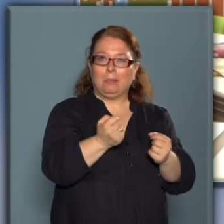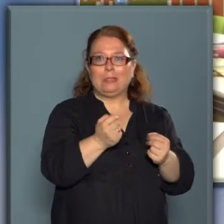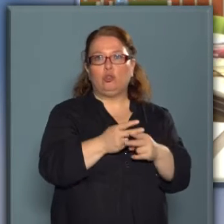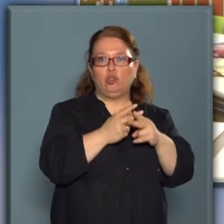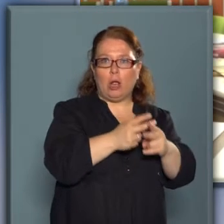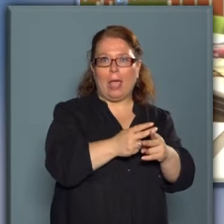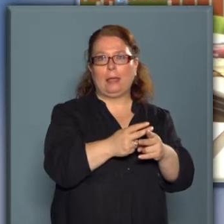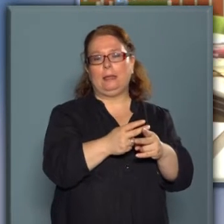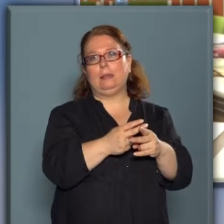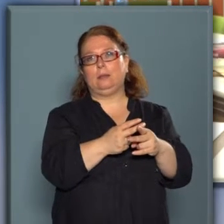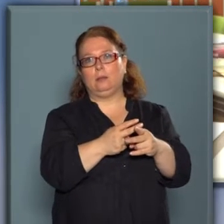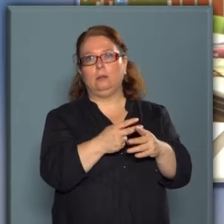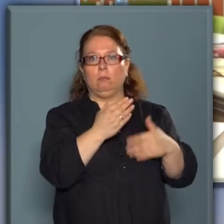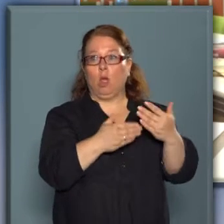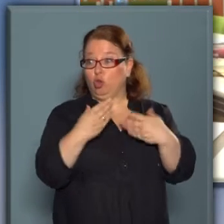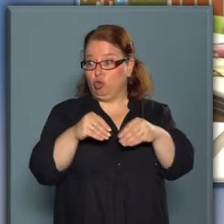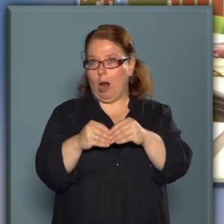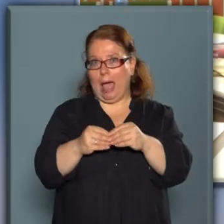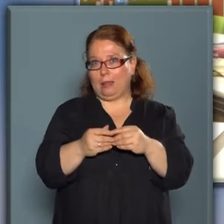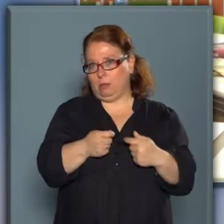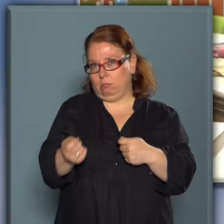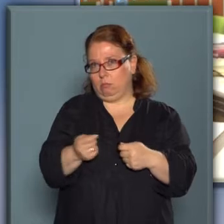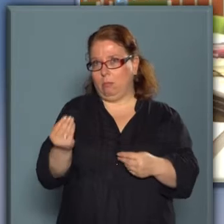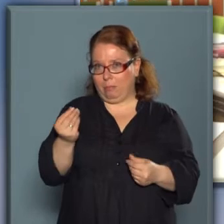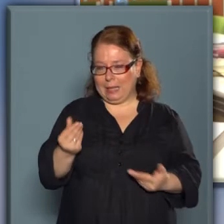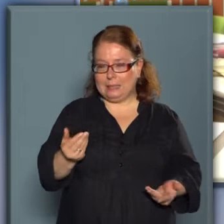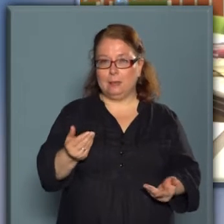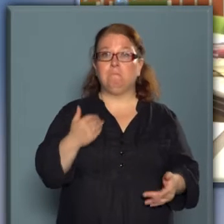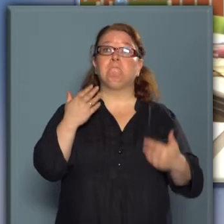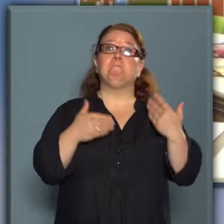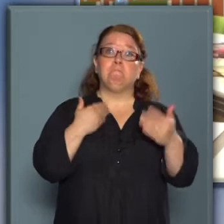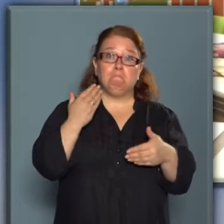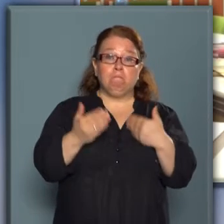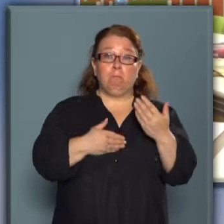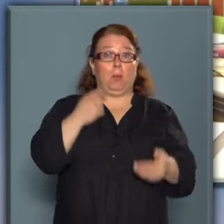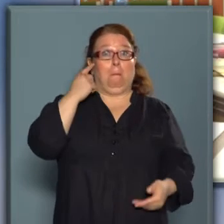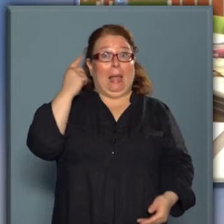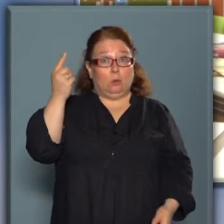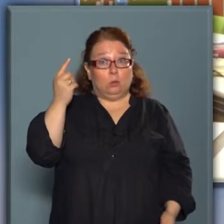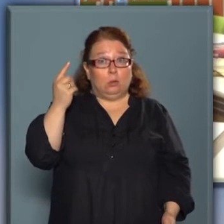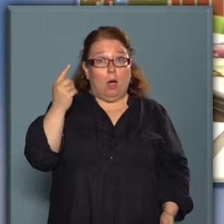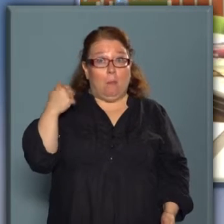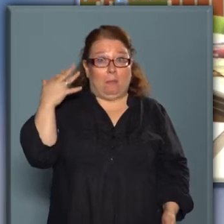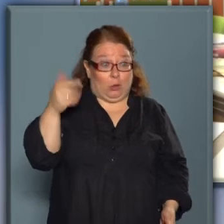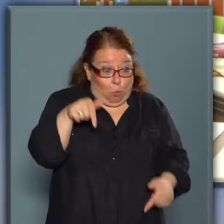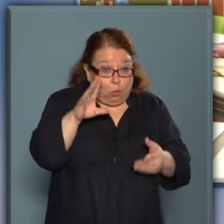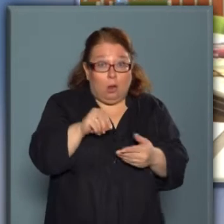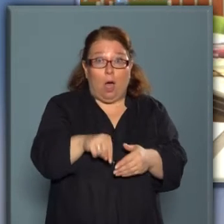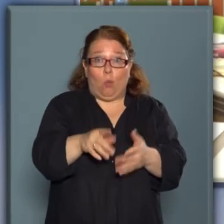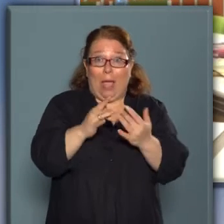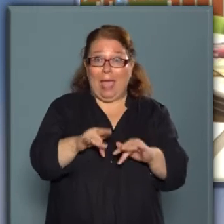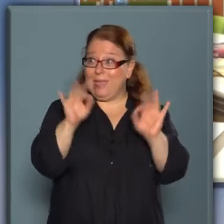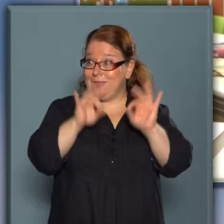kicsit besegítsen a családi kasszába. Hát és akkor, mikor én ezt megtudtam, hogy és mi ott lakunk